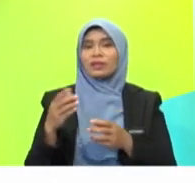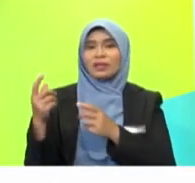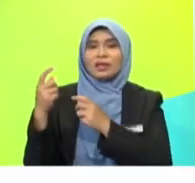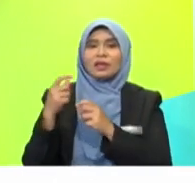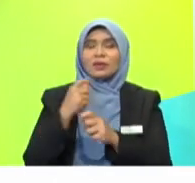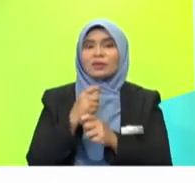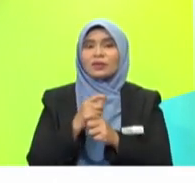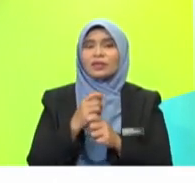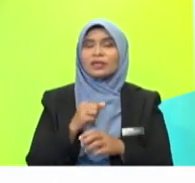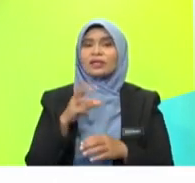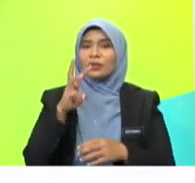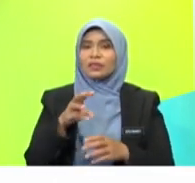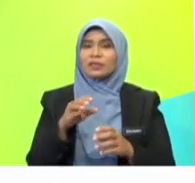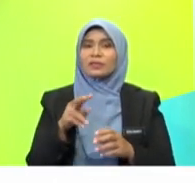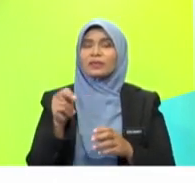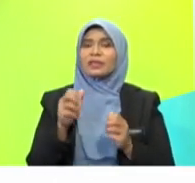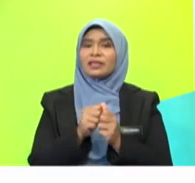kewajiban dengan sempurna